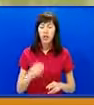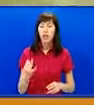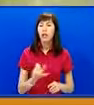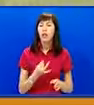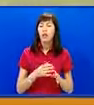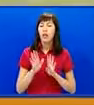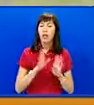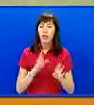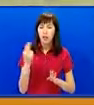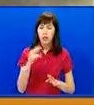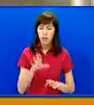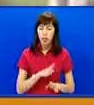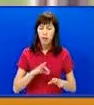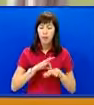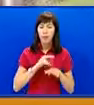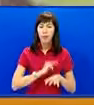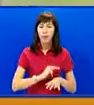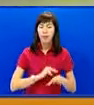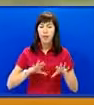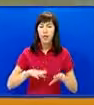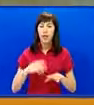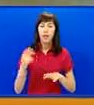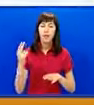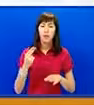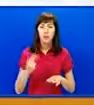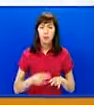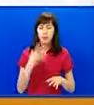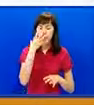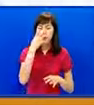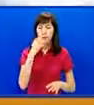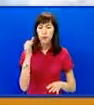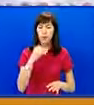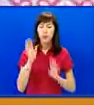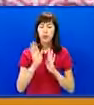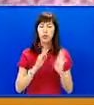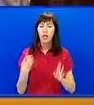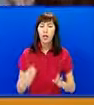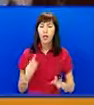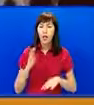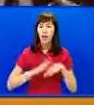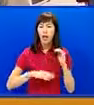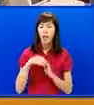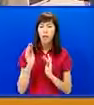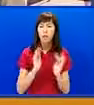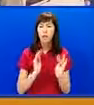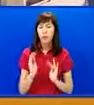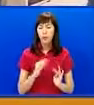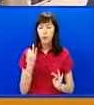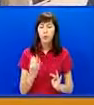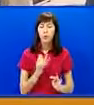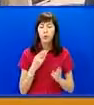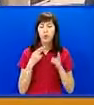исторических экспонатов, в столицу были привезены работы местных художников и фотографов и изделия мастеров прикладного искусства. Большой интерес